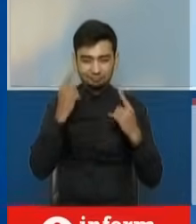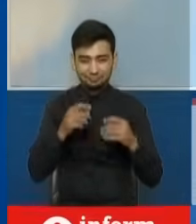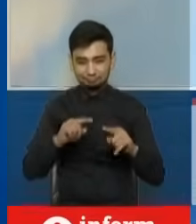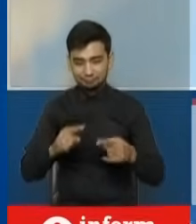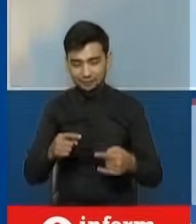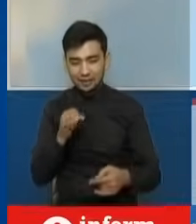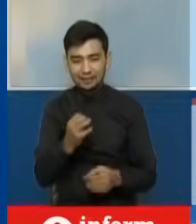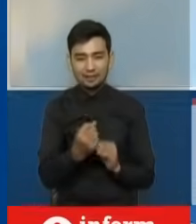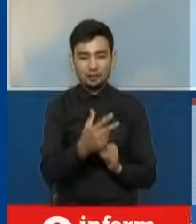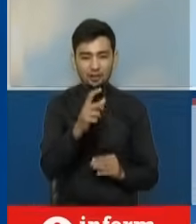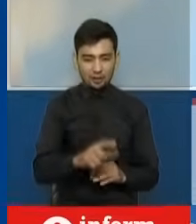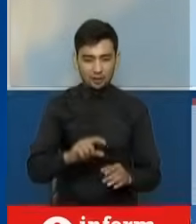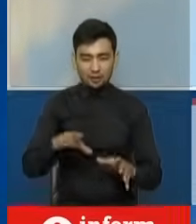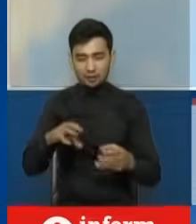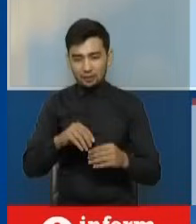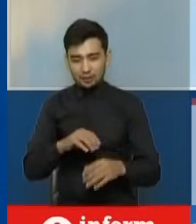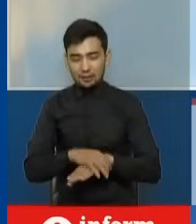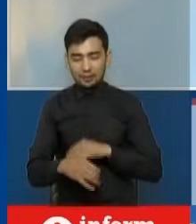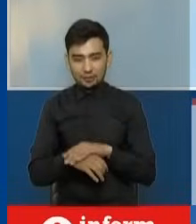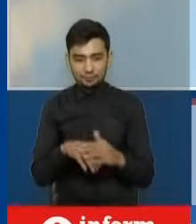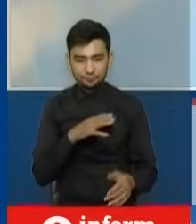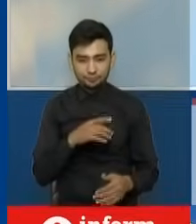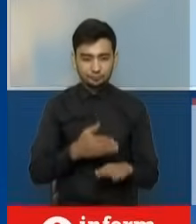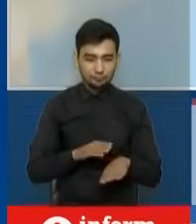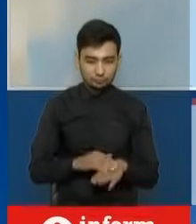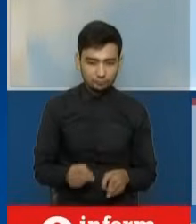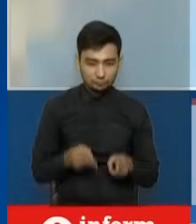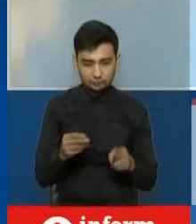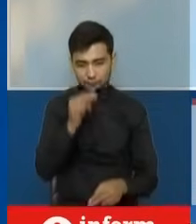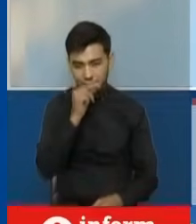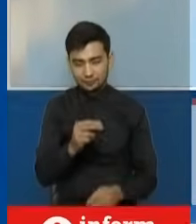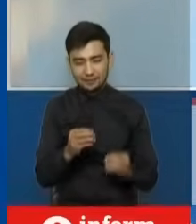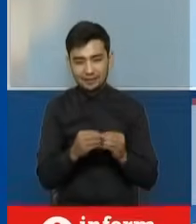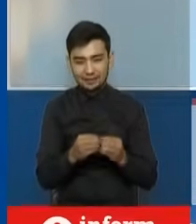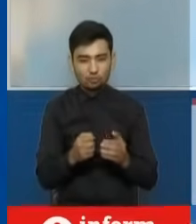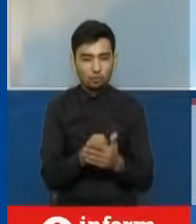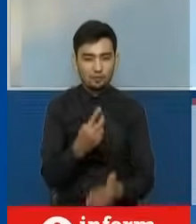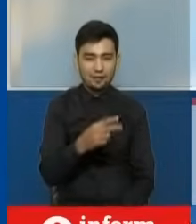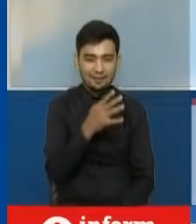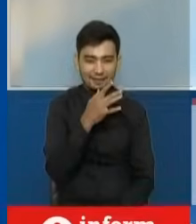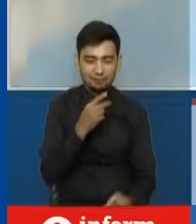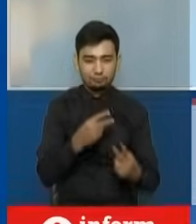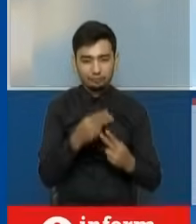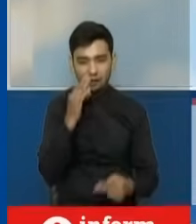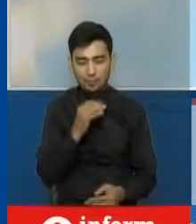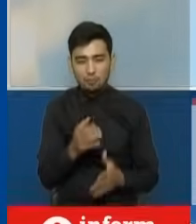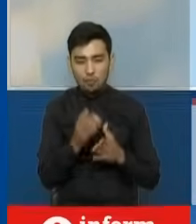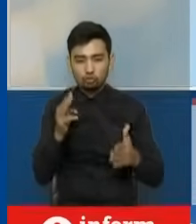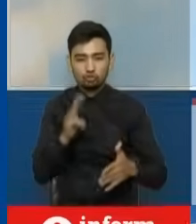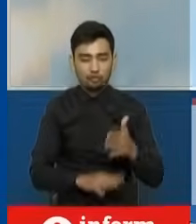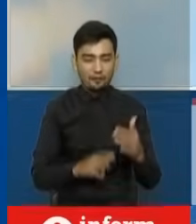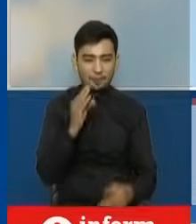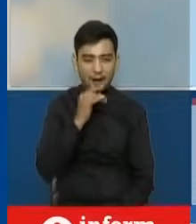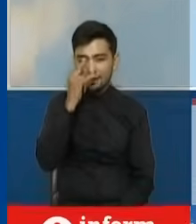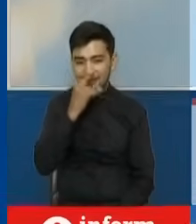ее экипажа. Арестованным предъявлено обвинение в тяжком преступлении. Им грозит от 10 до 20 лет заключения и большой штраф.